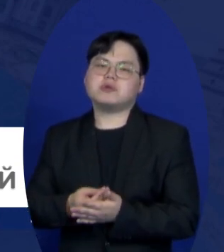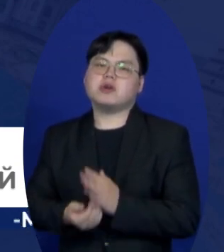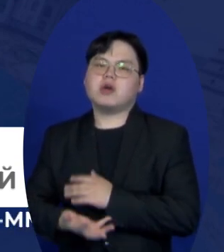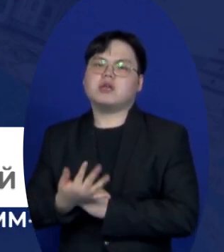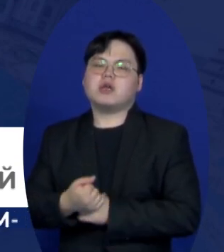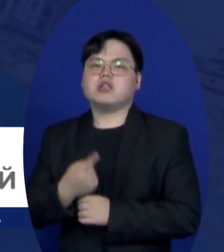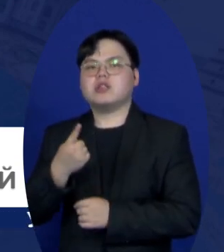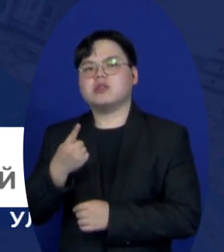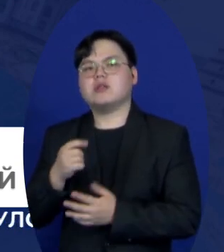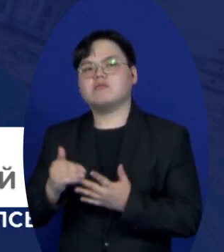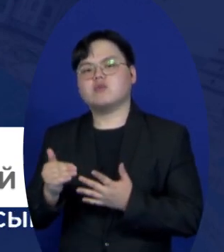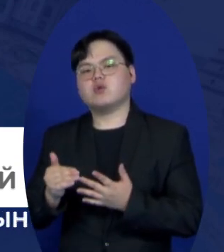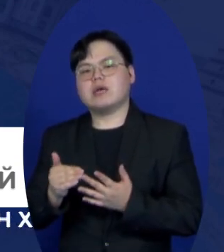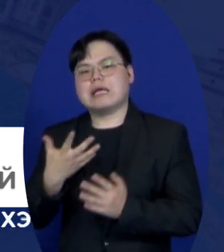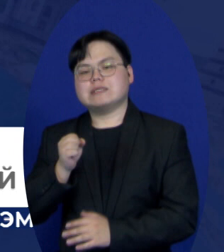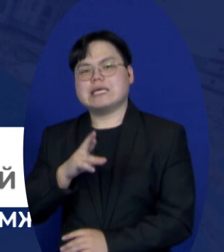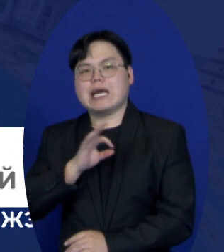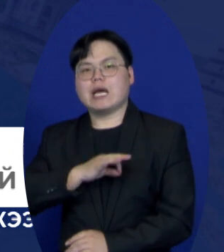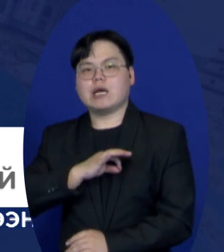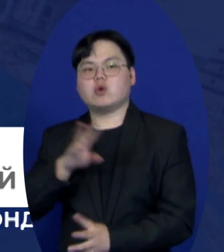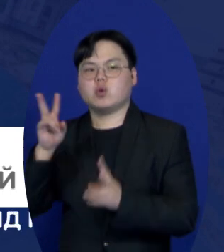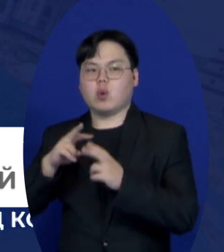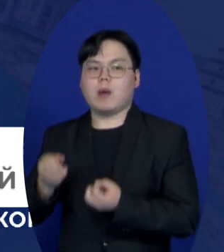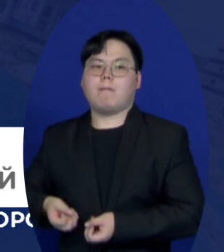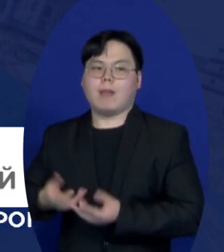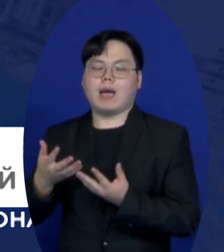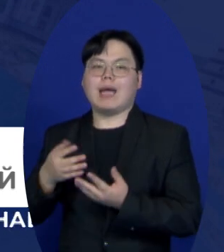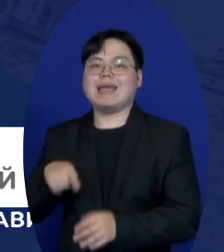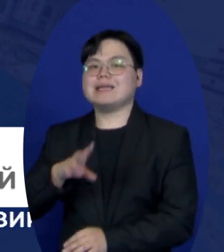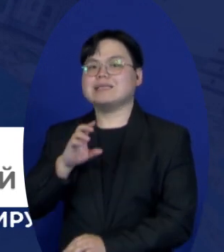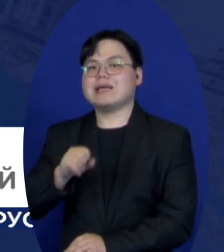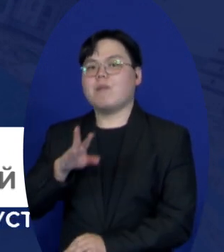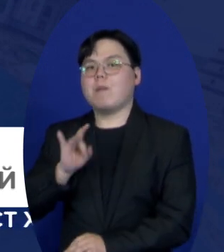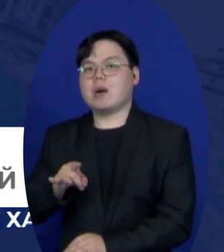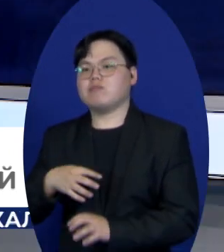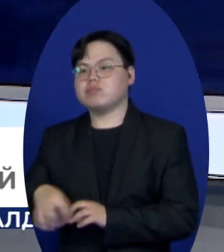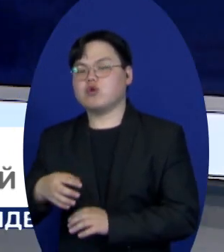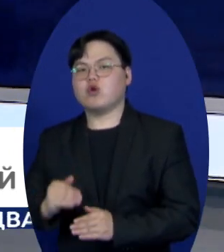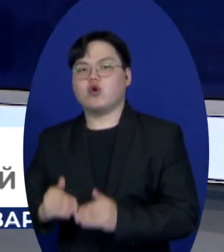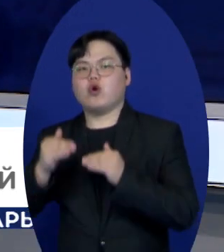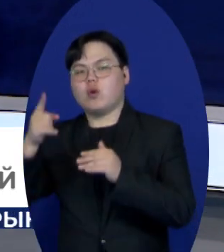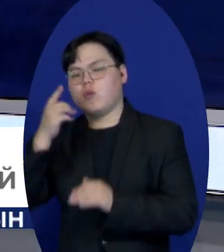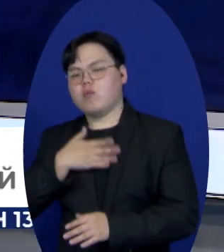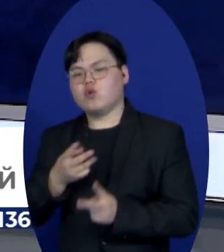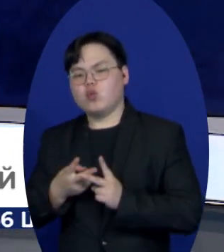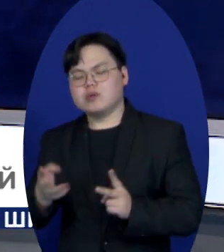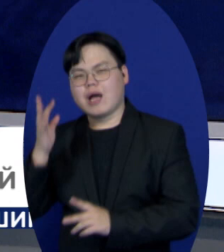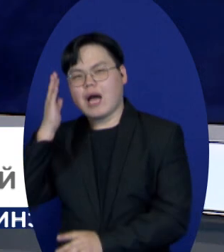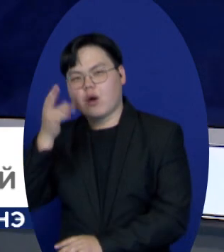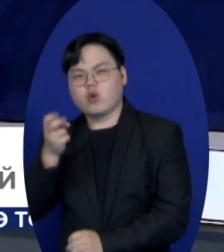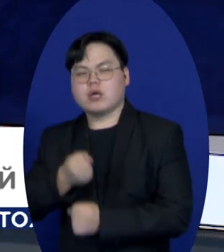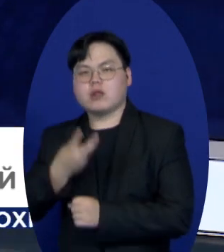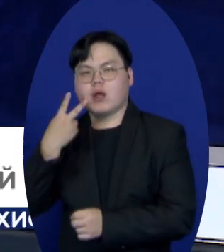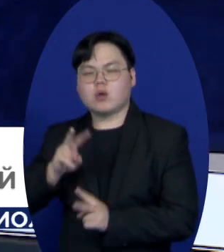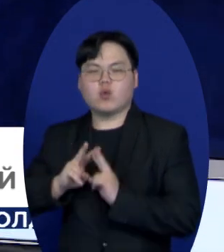юм бүрдүүлдэг гэх юм судалгаа байна. За цаашид энэ салбарыг хөгжүүлэхийн тулд энэ мэт үндэсний арга хэмжээнүүдийг бол тогтмол зохион байгуулах,